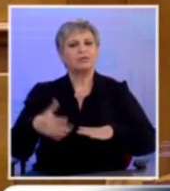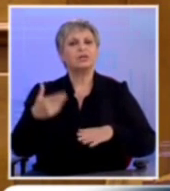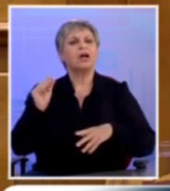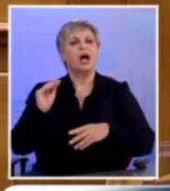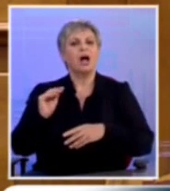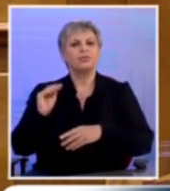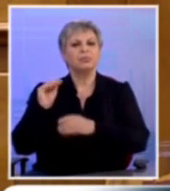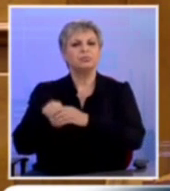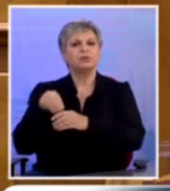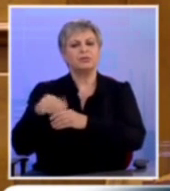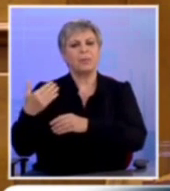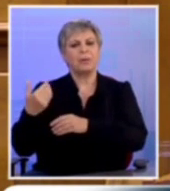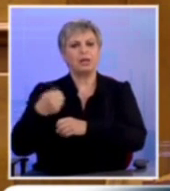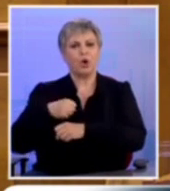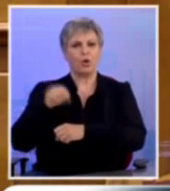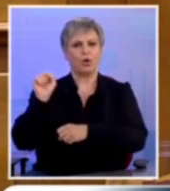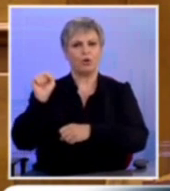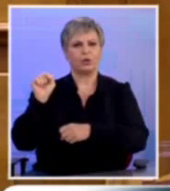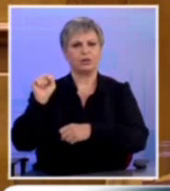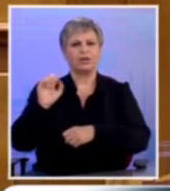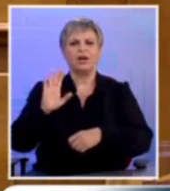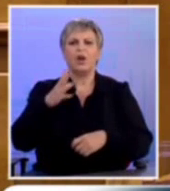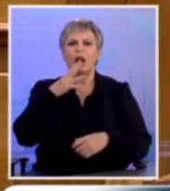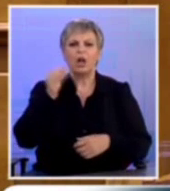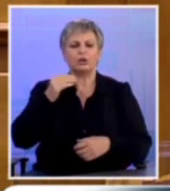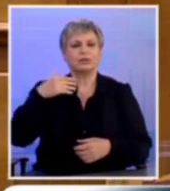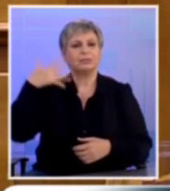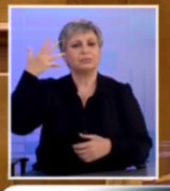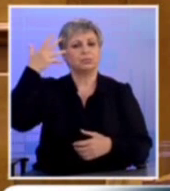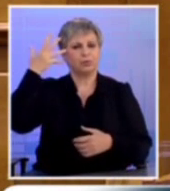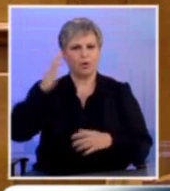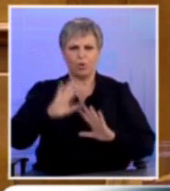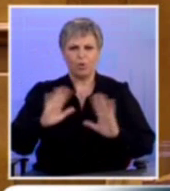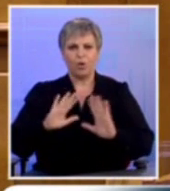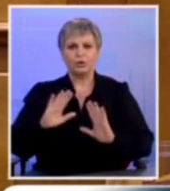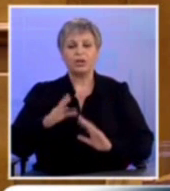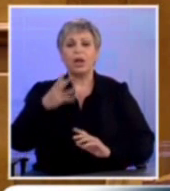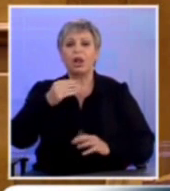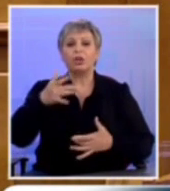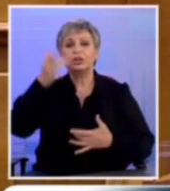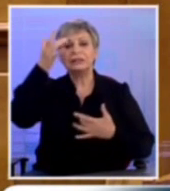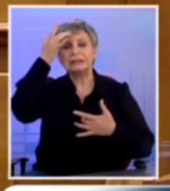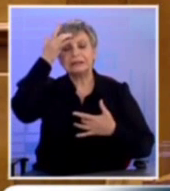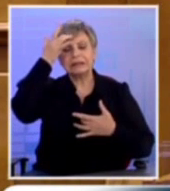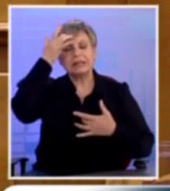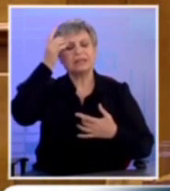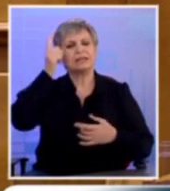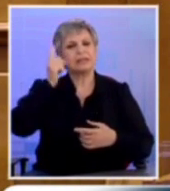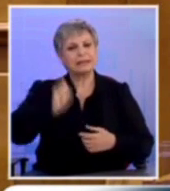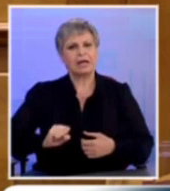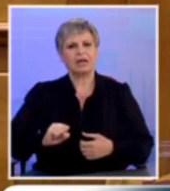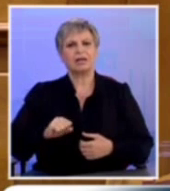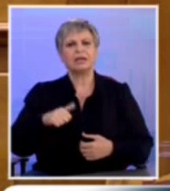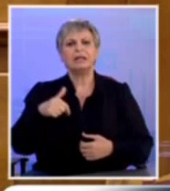το όχι, όχι μόνο από ρομαντισμό, αλλά και από συνείδηση των πραγματικών συμφερόντων της γενιάς